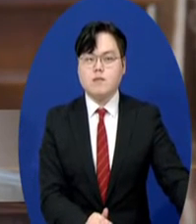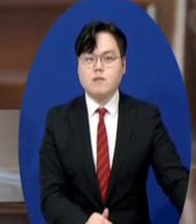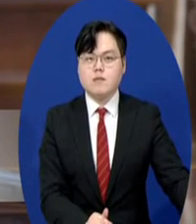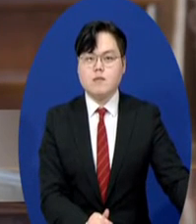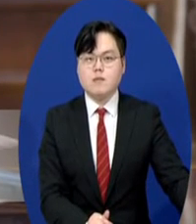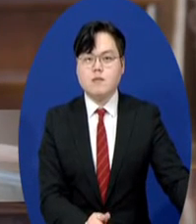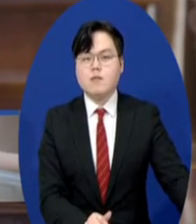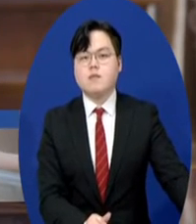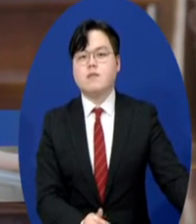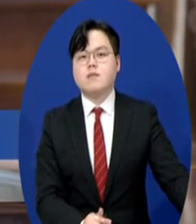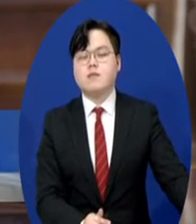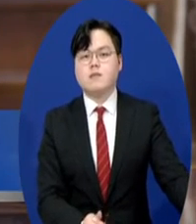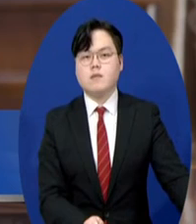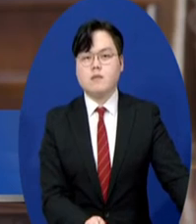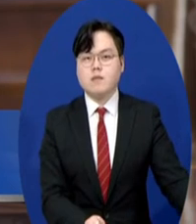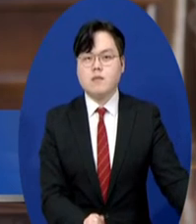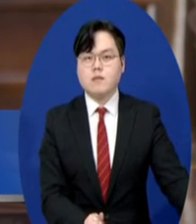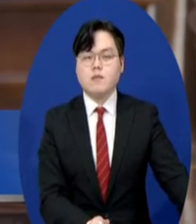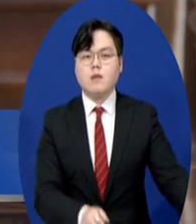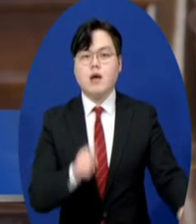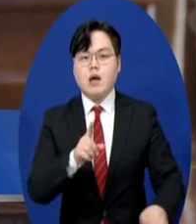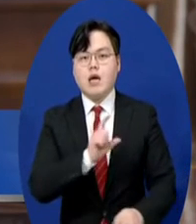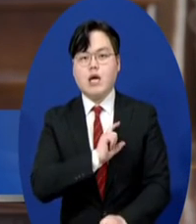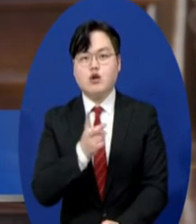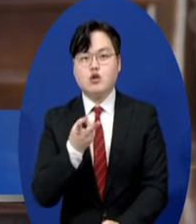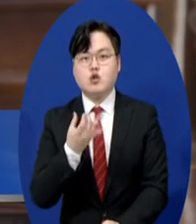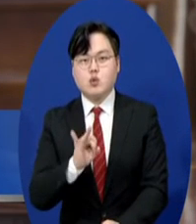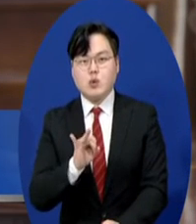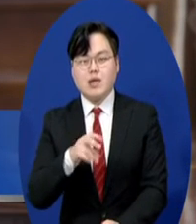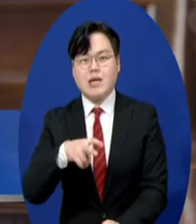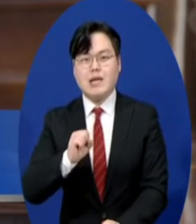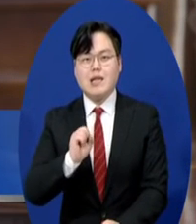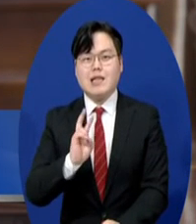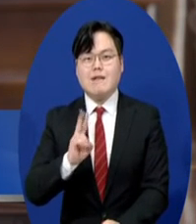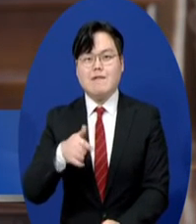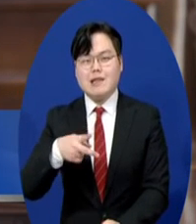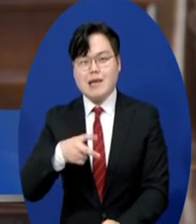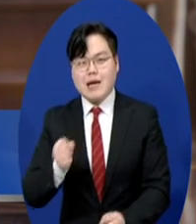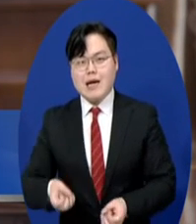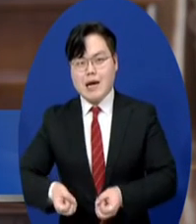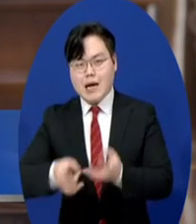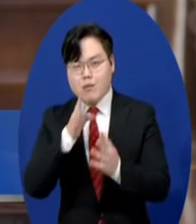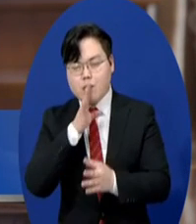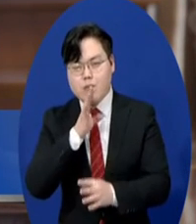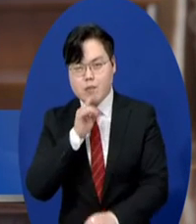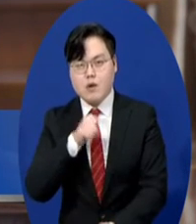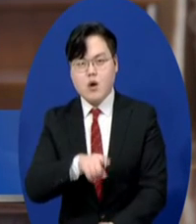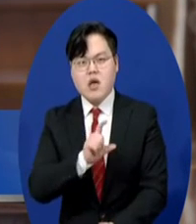Шахуу ажиллаж 17 оны төлөвлөлт дүгнэлтээ гаргана. Эх зүйл авлагаанууд гарч байна. Энэ ямар хөдөлгөх зүйлүүд ажилласан юм бэ?